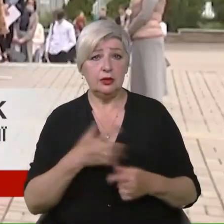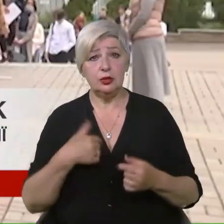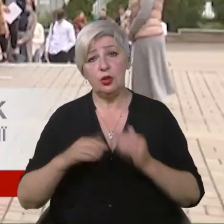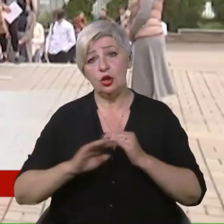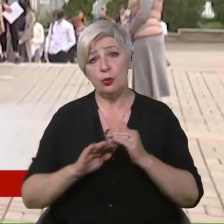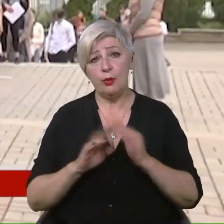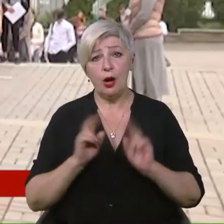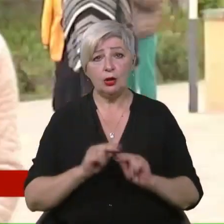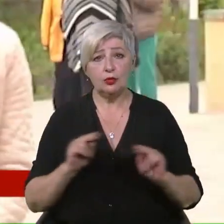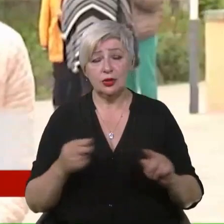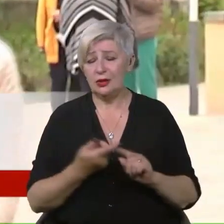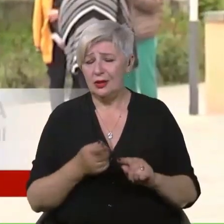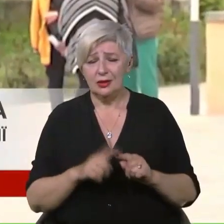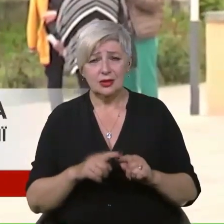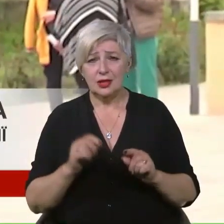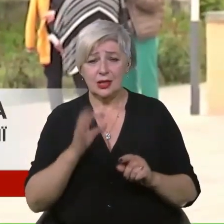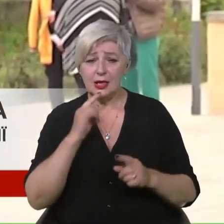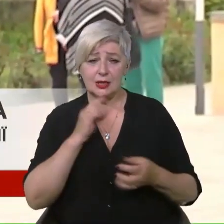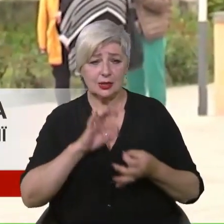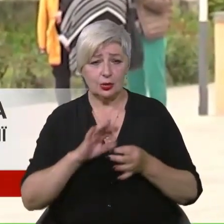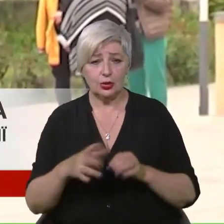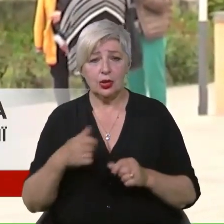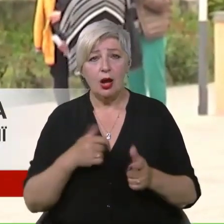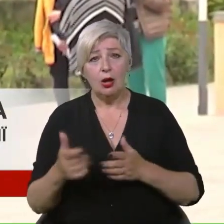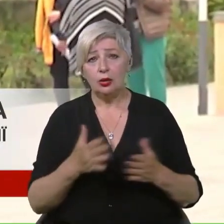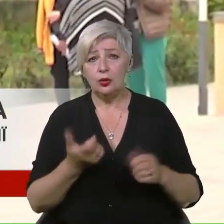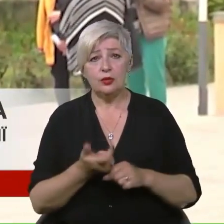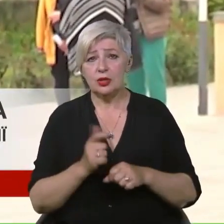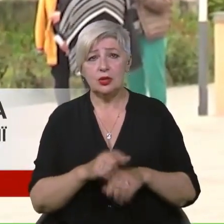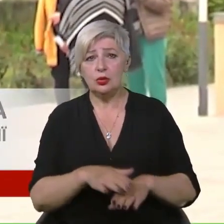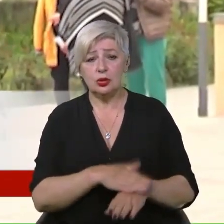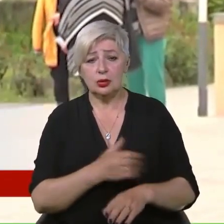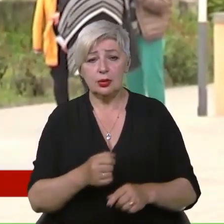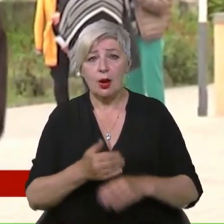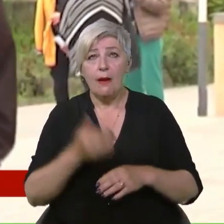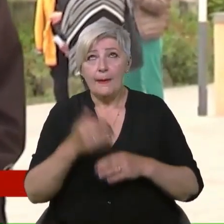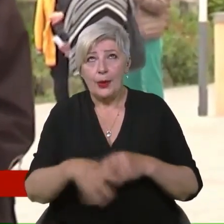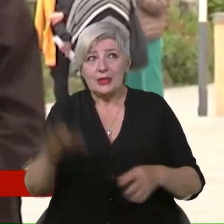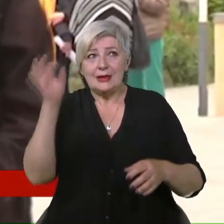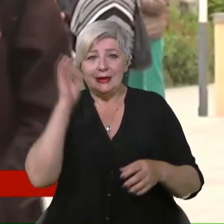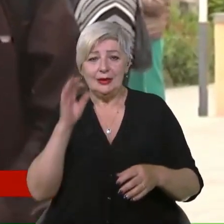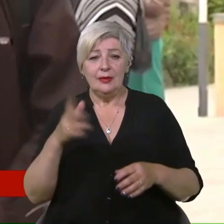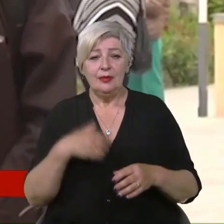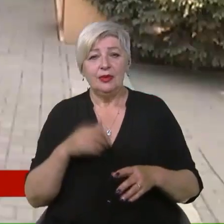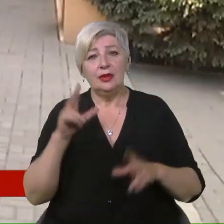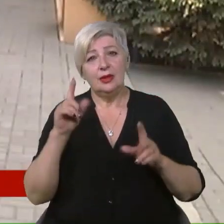Це не також складно. Готувалась не сильно довго, тому що пізно спохватилась, але сподіваюся на